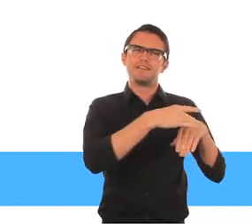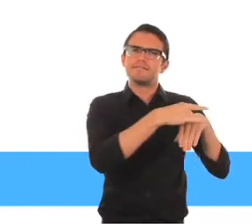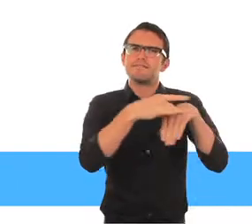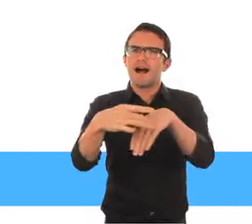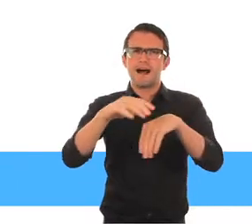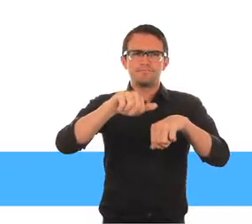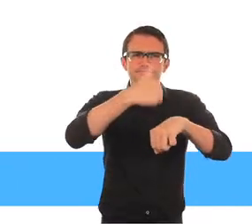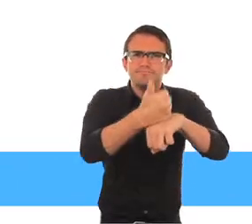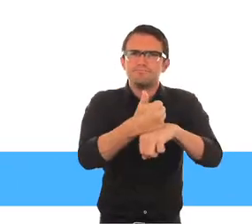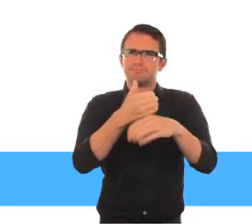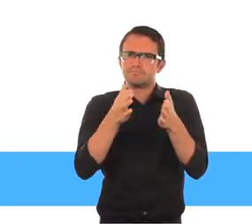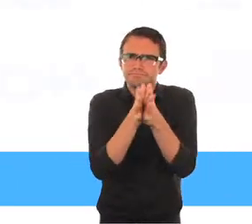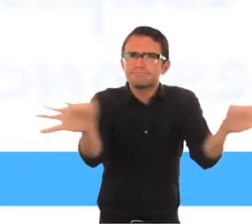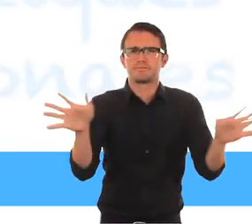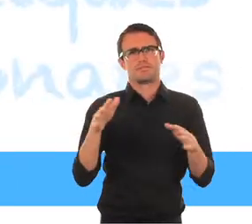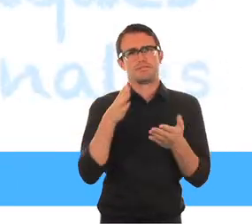œuvre de ces droits.